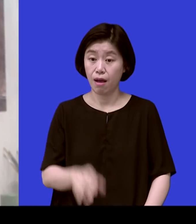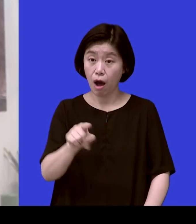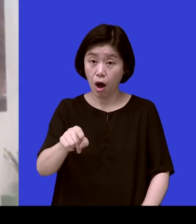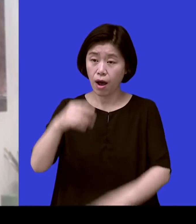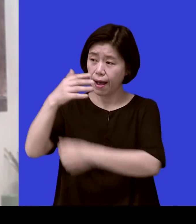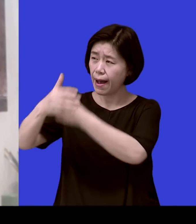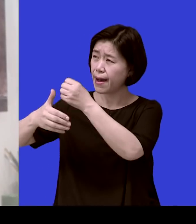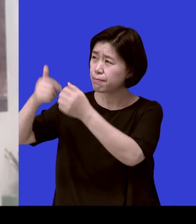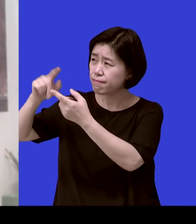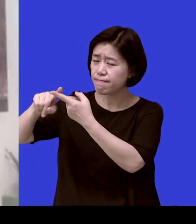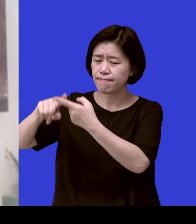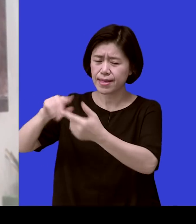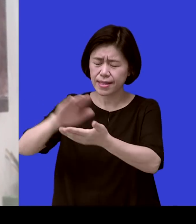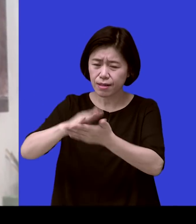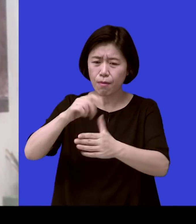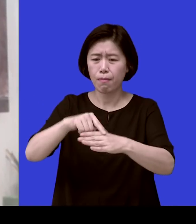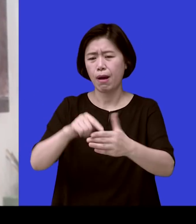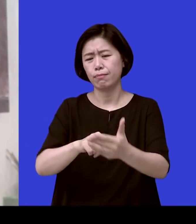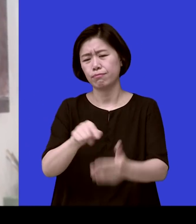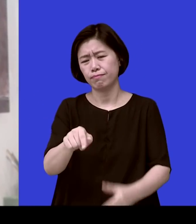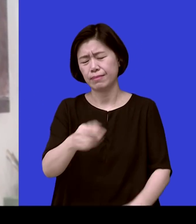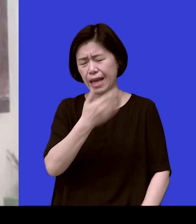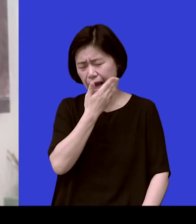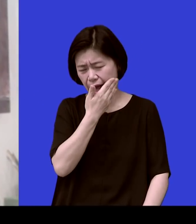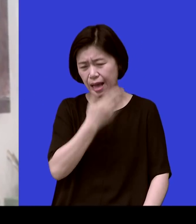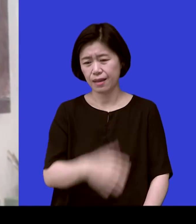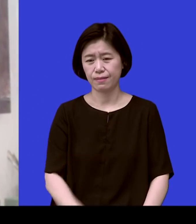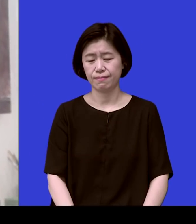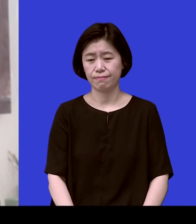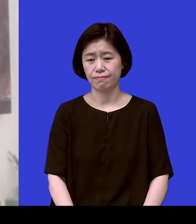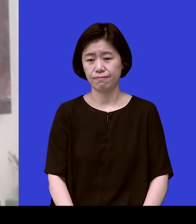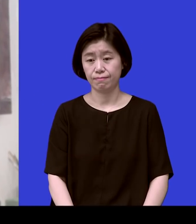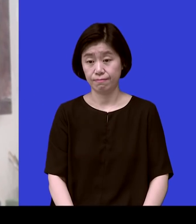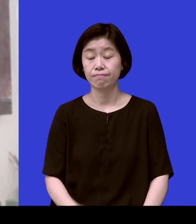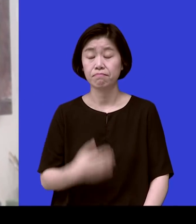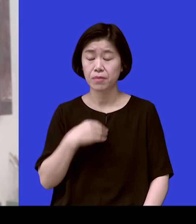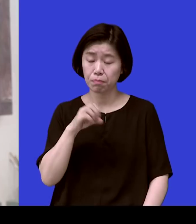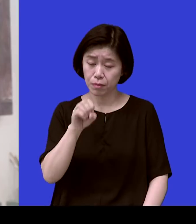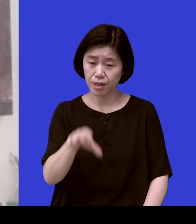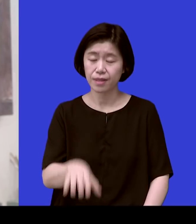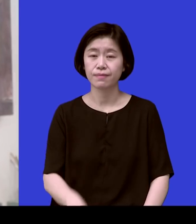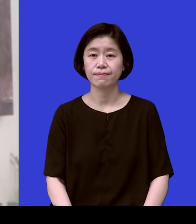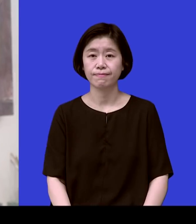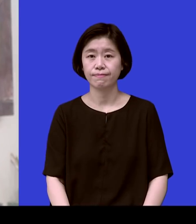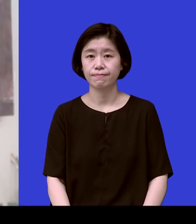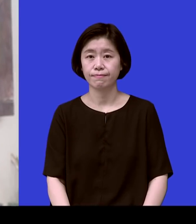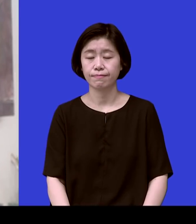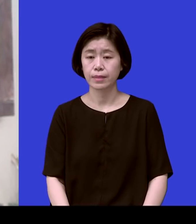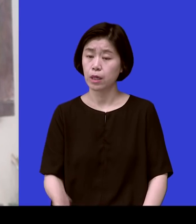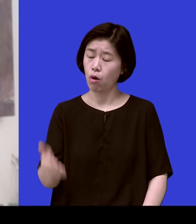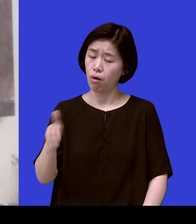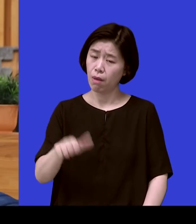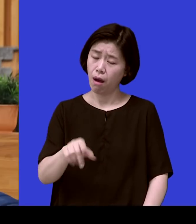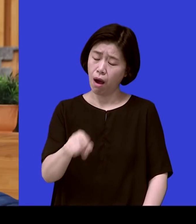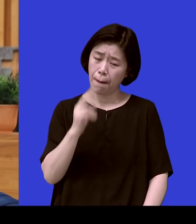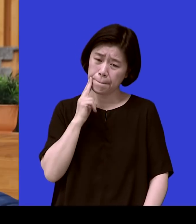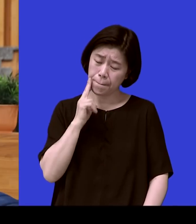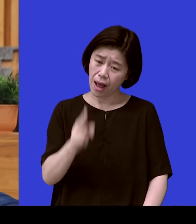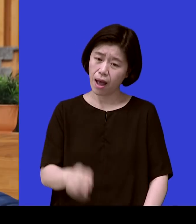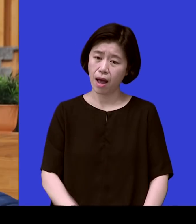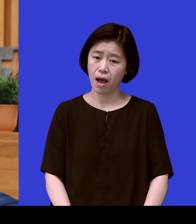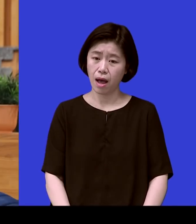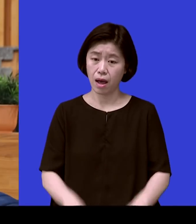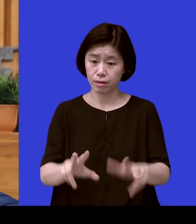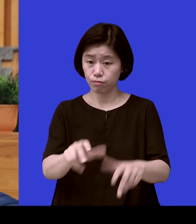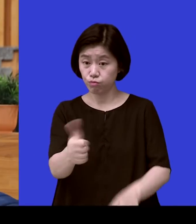그 마음도 아깝고 다 아깝다. 제가 그러면서 그런데 이건 아니지. 그렇죠. 제가